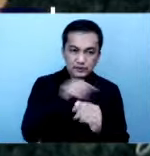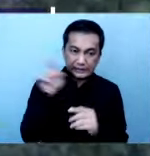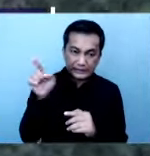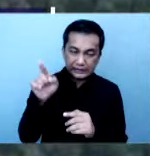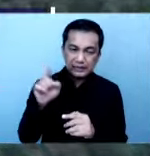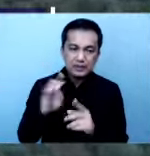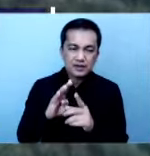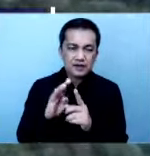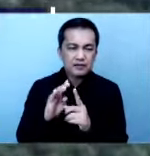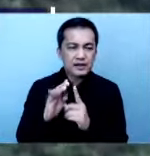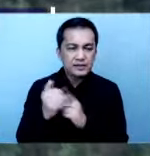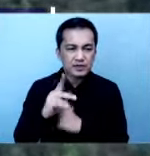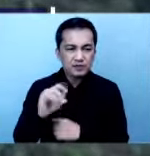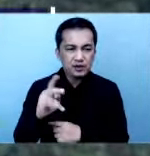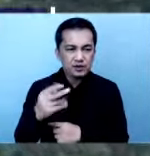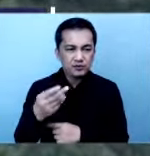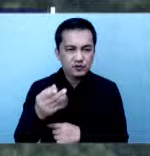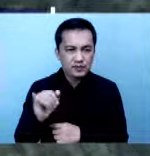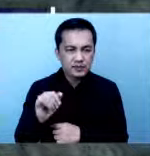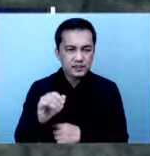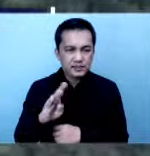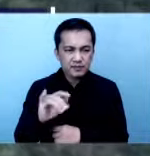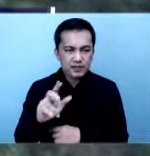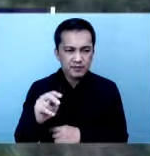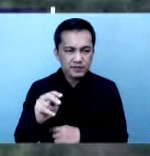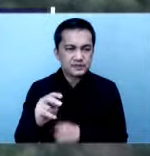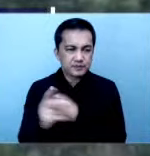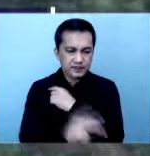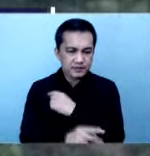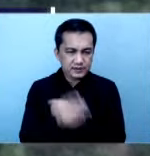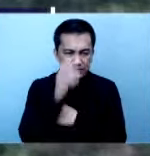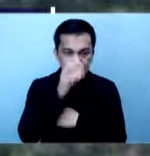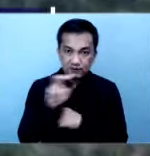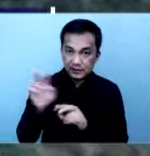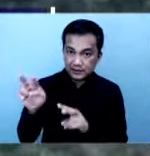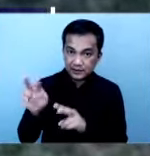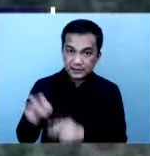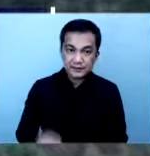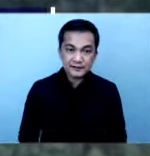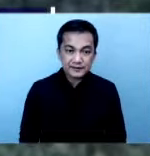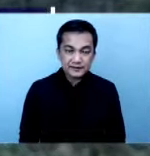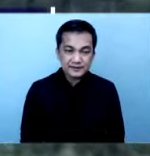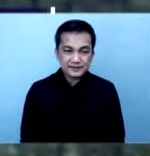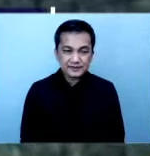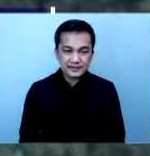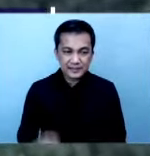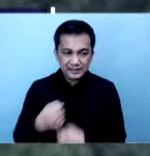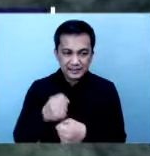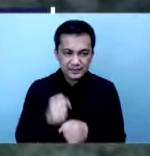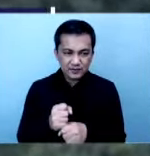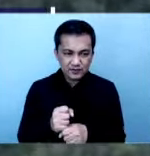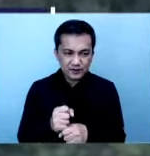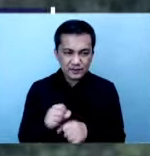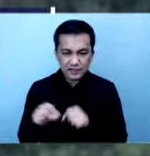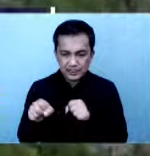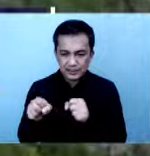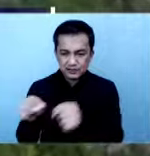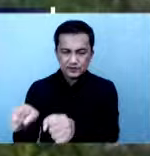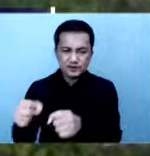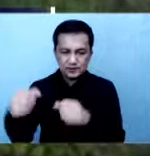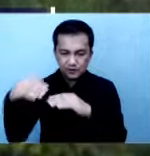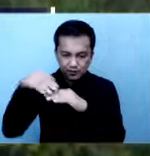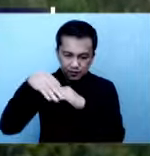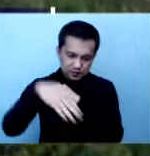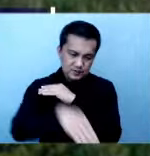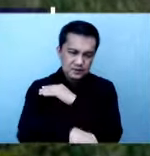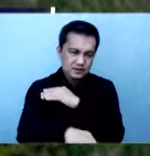Kambuhawi sa bayan ng Balamban sa probinsya ng Cebu. Makikita rin dito ang ginagawang kalsada sa pababang bahagi ng bundok. Sa